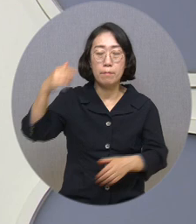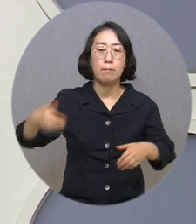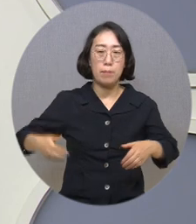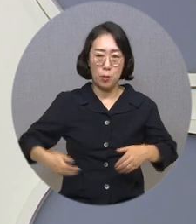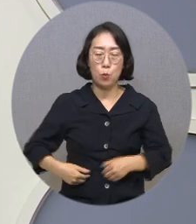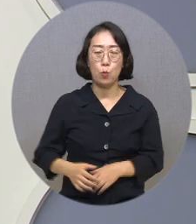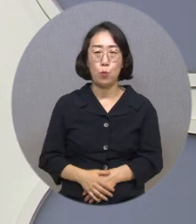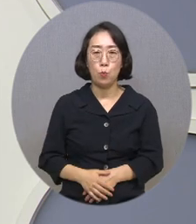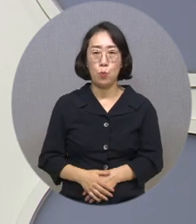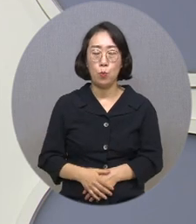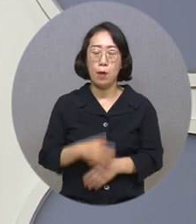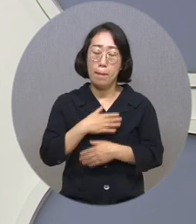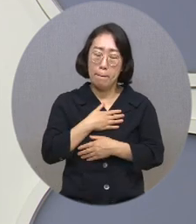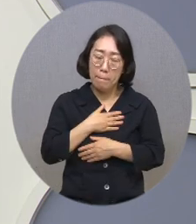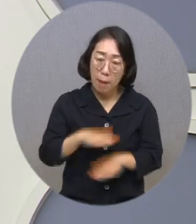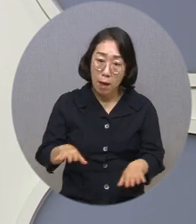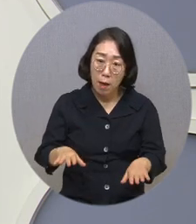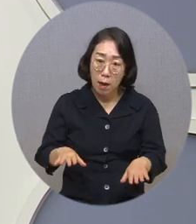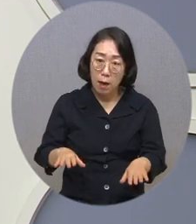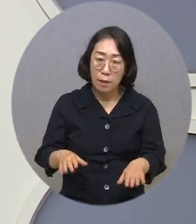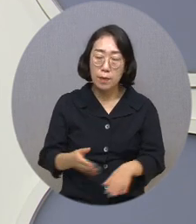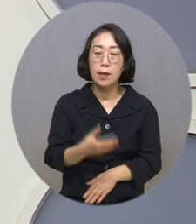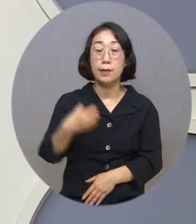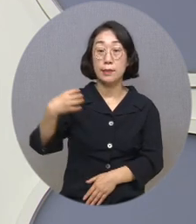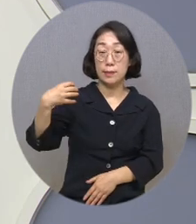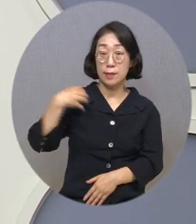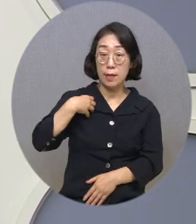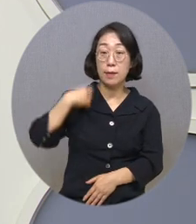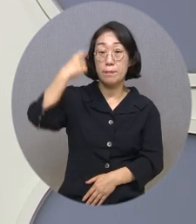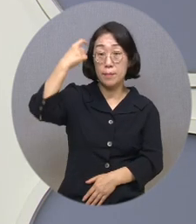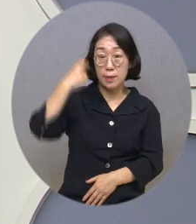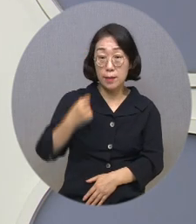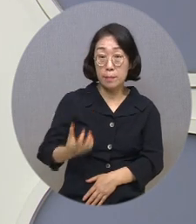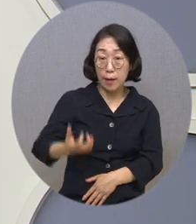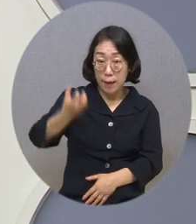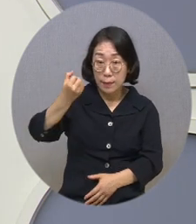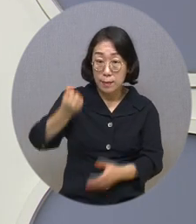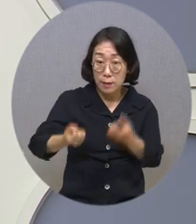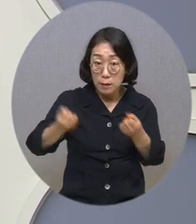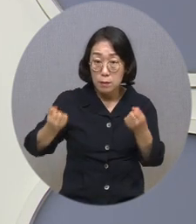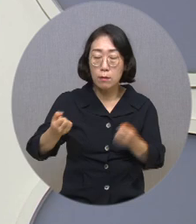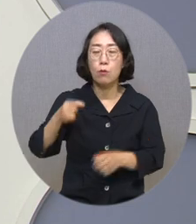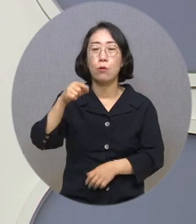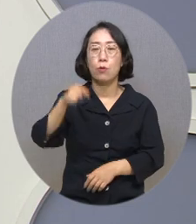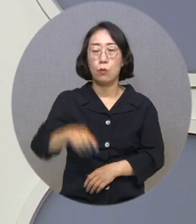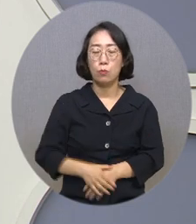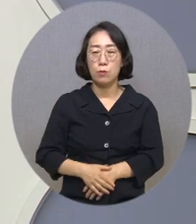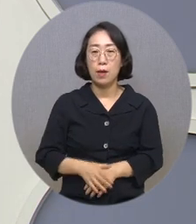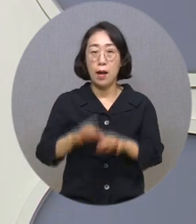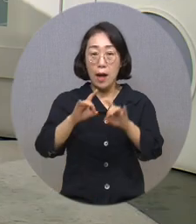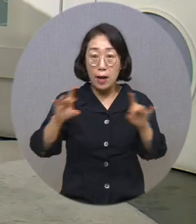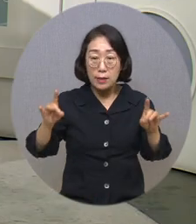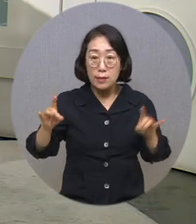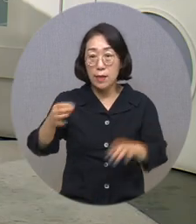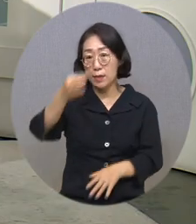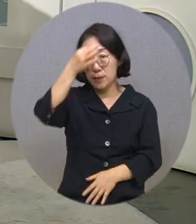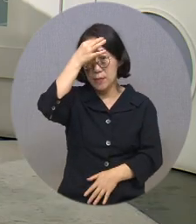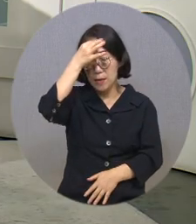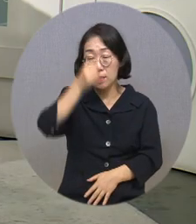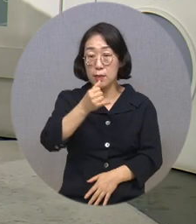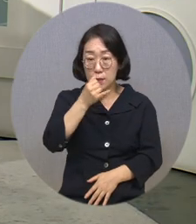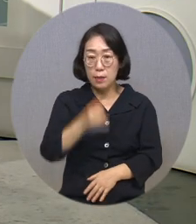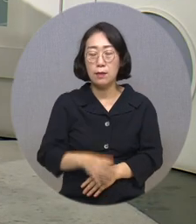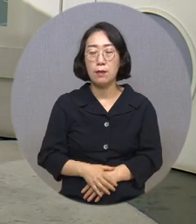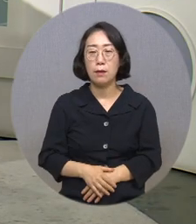우리 학생들한테도 옛날에 사명감을 찾는 거는 각자의 은사가 있고 자기 그 재능이 있는데 그래서